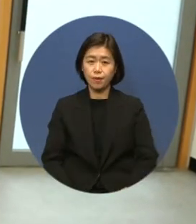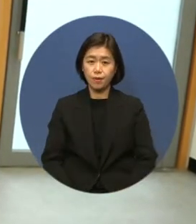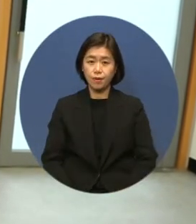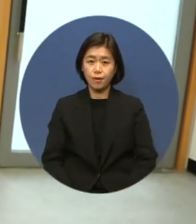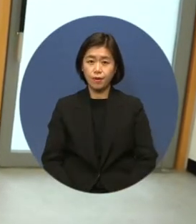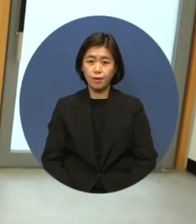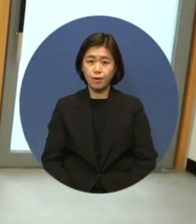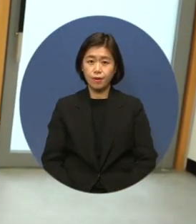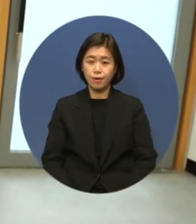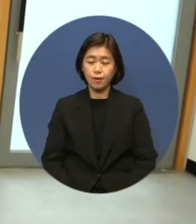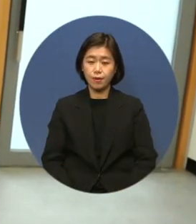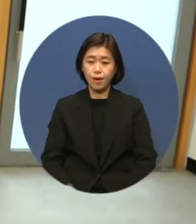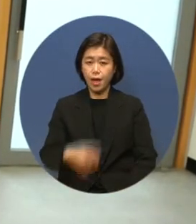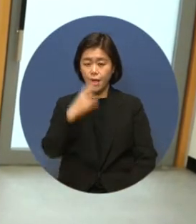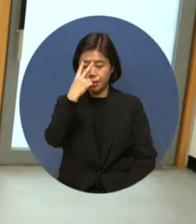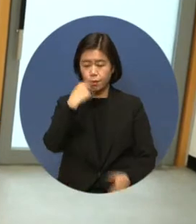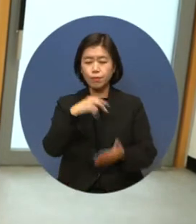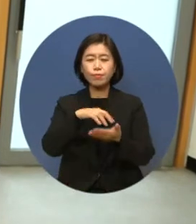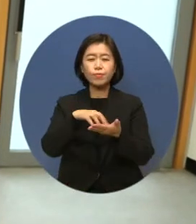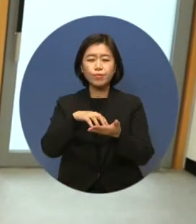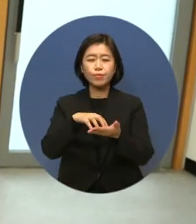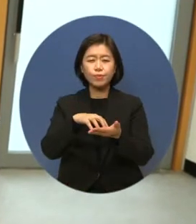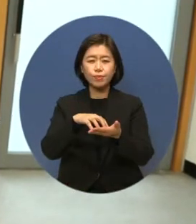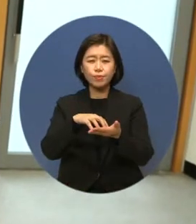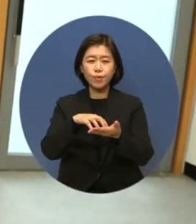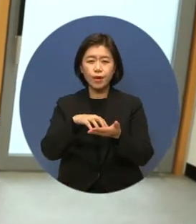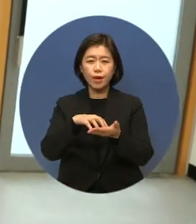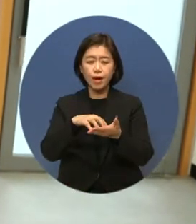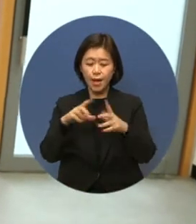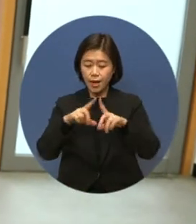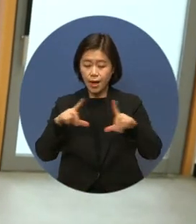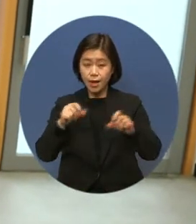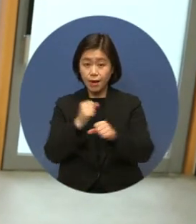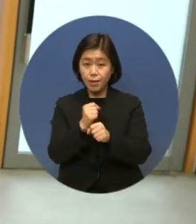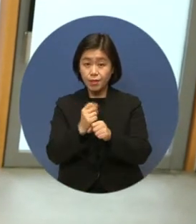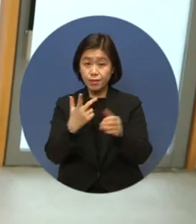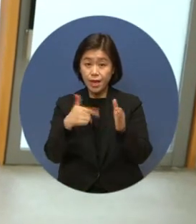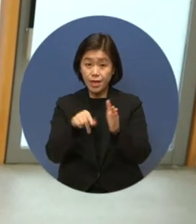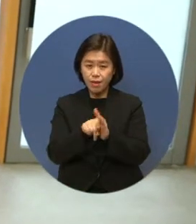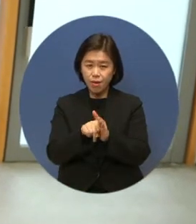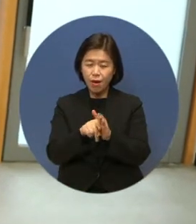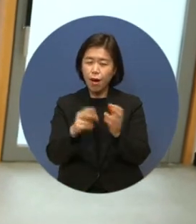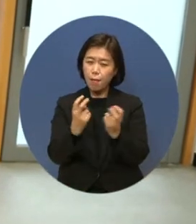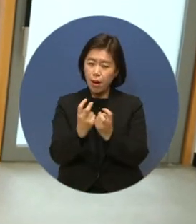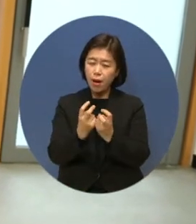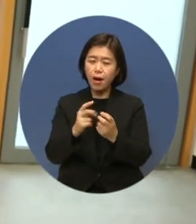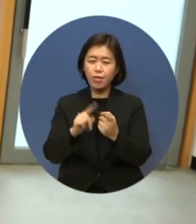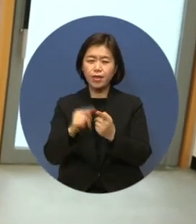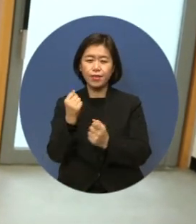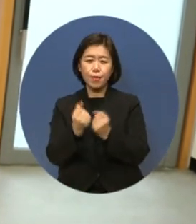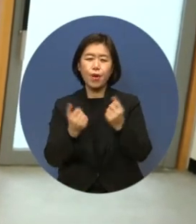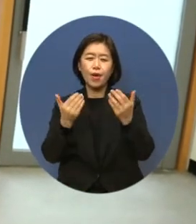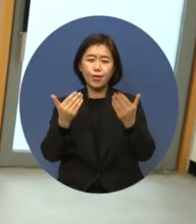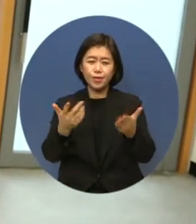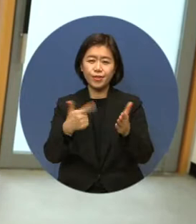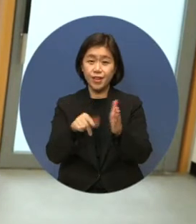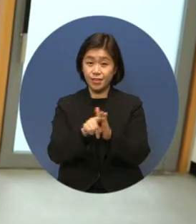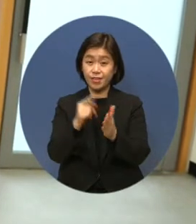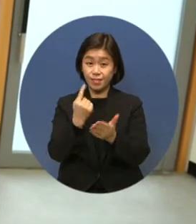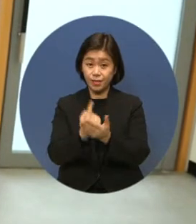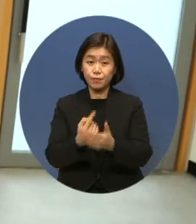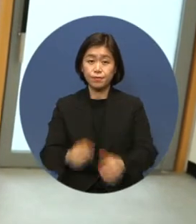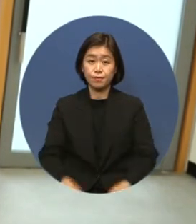점자 촉각 단어 카드를 만드시기로 해서 네, 오늘 이제 만드는 법 알려드리고 이제 하려고 왔어요.